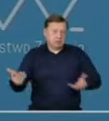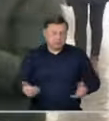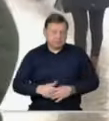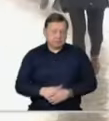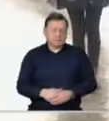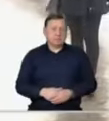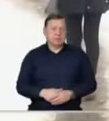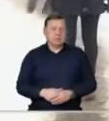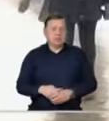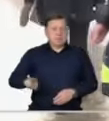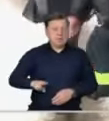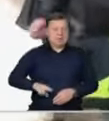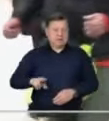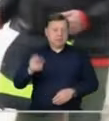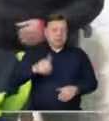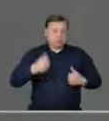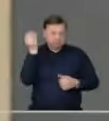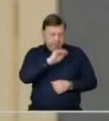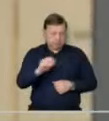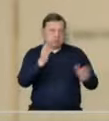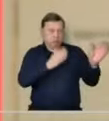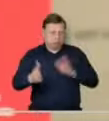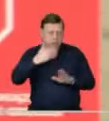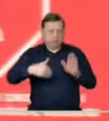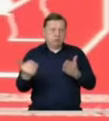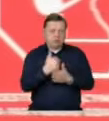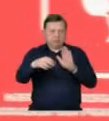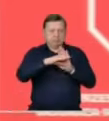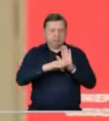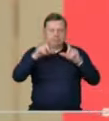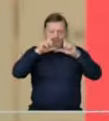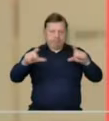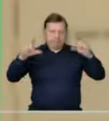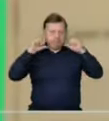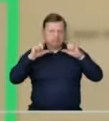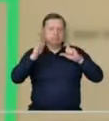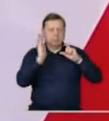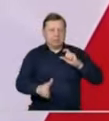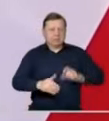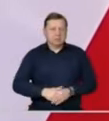czasie. Resort zdrowia przygotowuje rekomendacje dotyczące sposobu zasłaniania nosa i ust. Będziemy